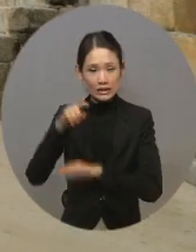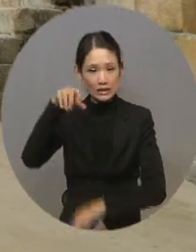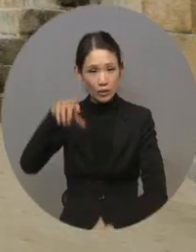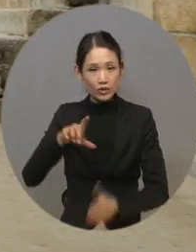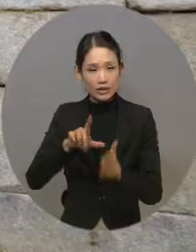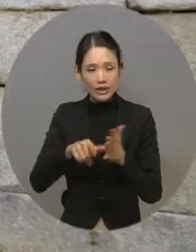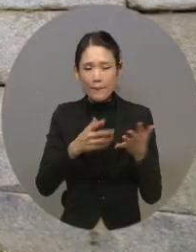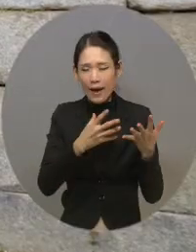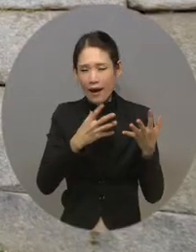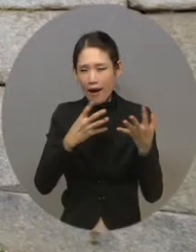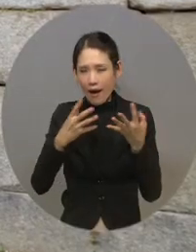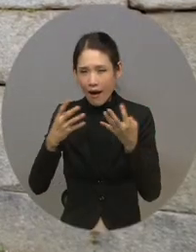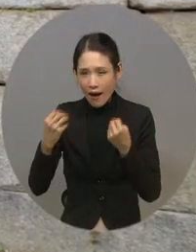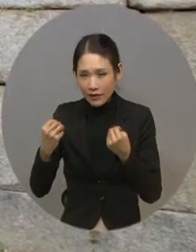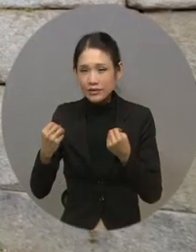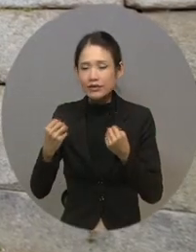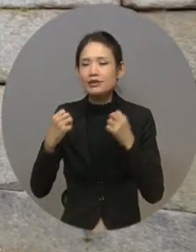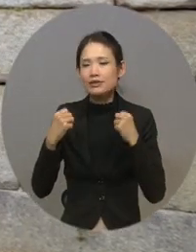규장각에서 보냈다고 합니다.